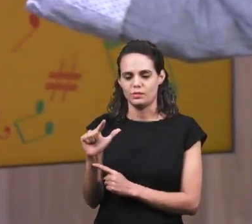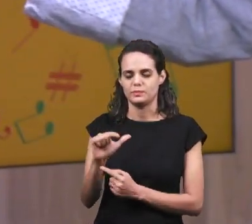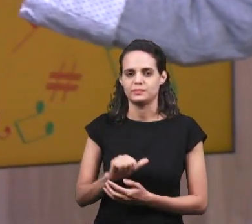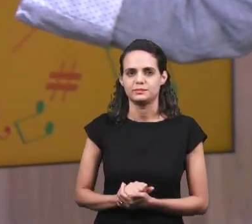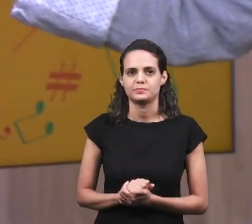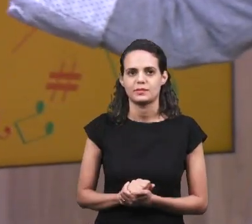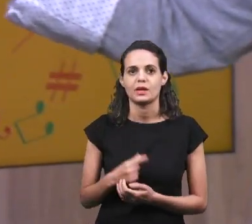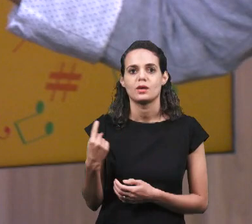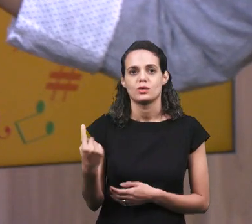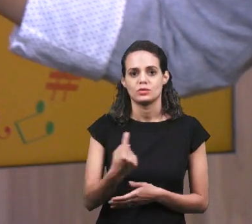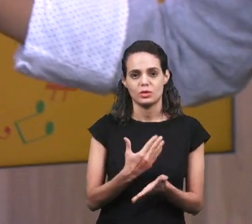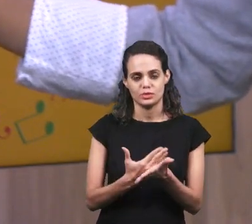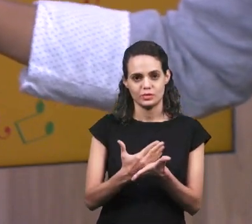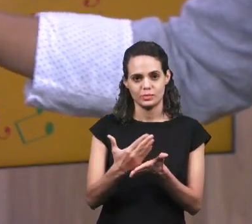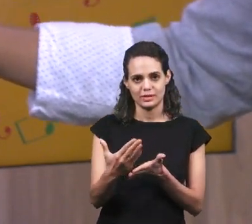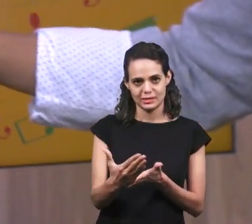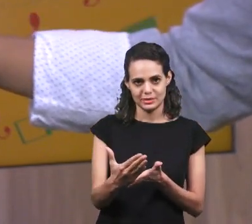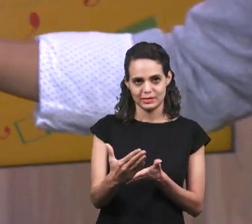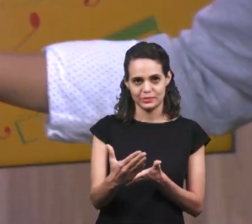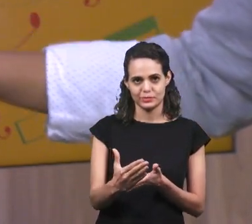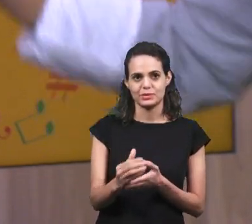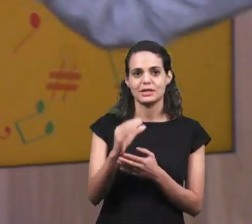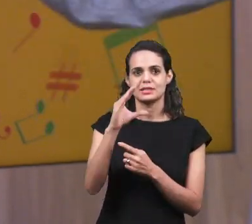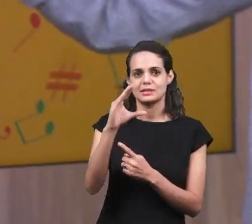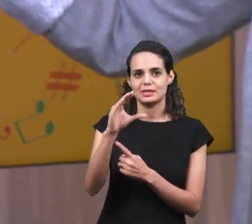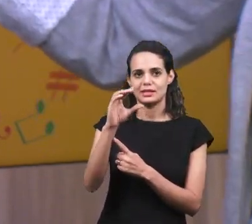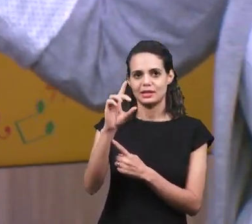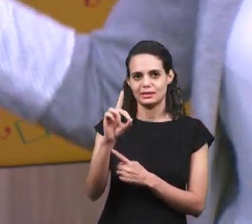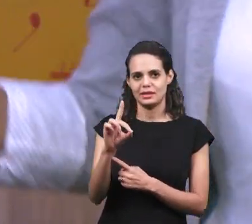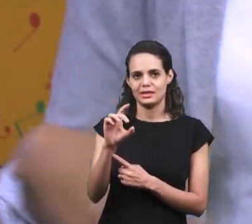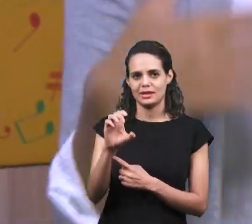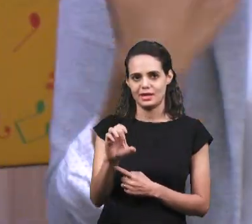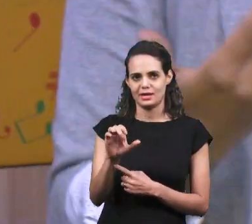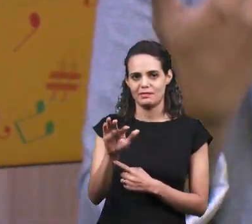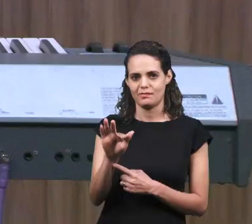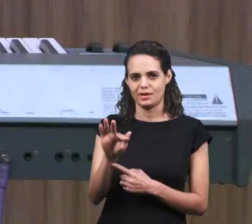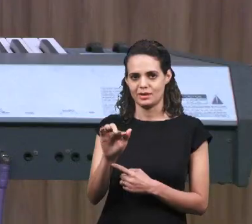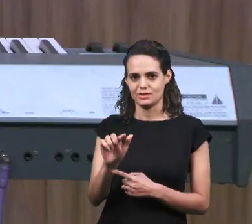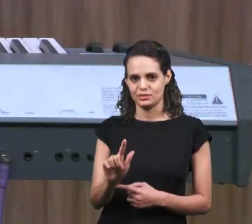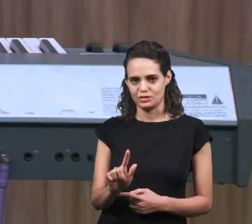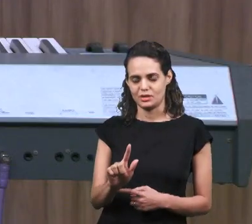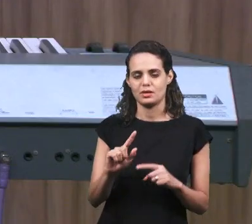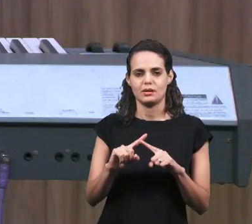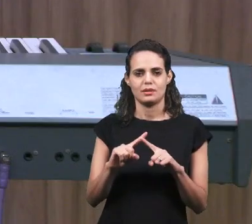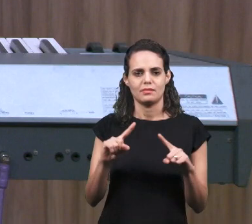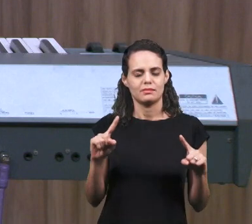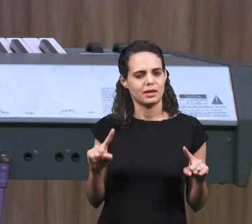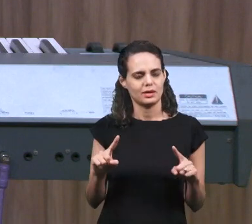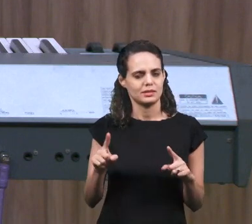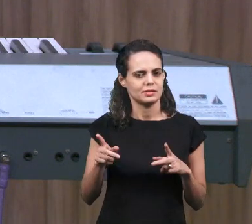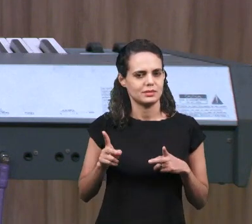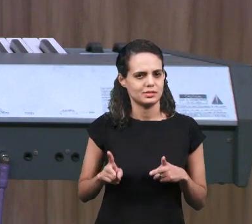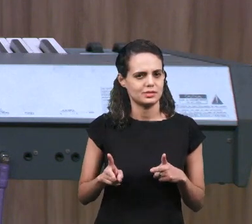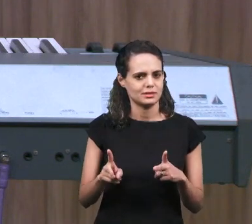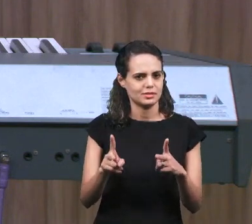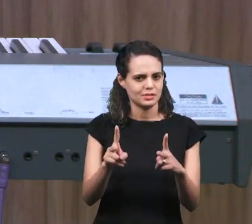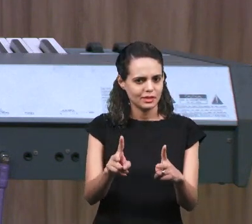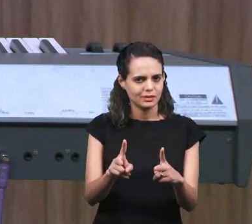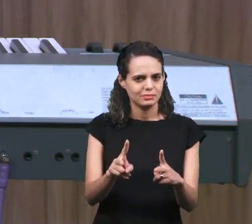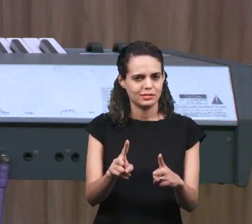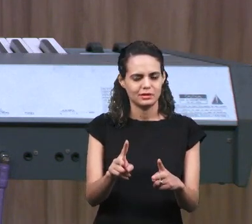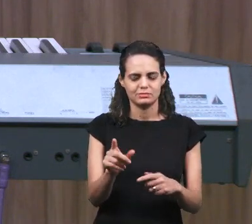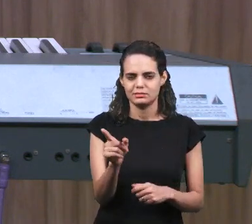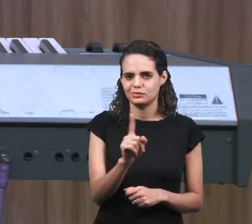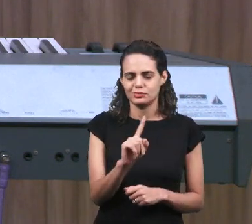partir du Do, n'est-ce pas? Do, Ré, Mi, Fa, Sol, Fa, La, Si. Mais ce n'est pas été toujours comme ça. Au